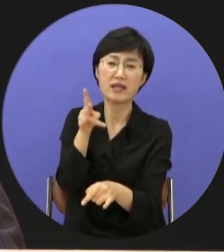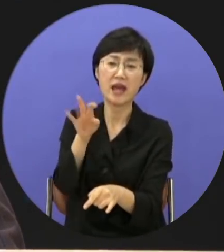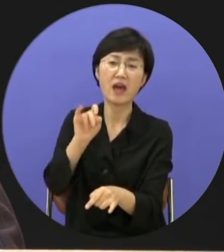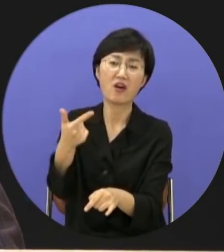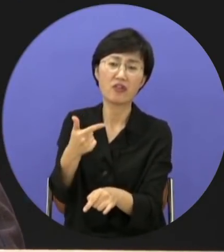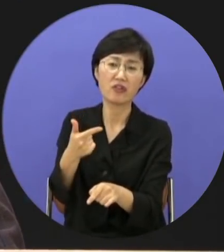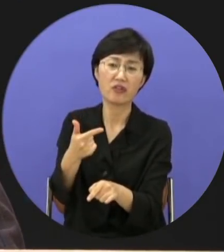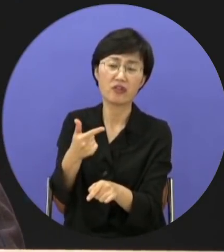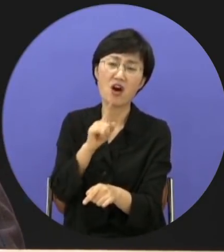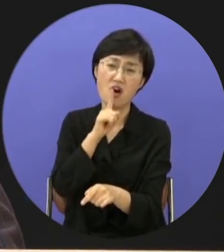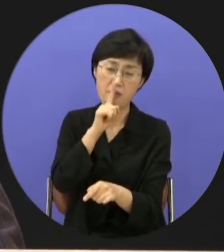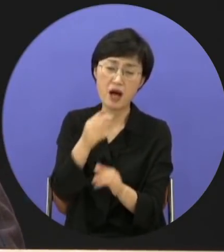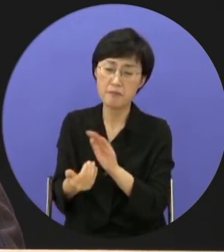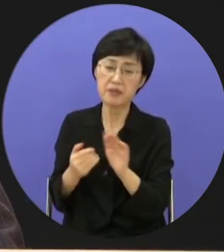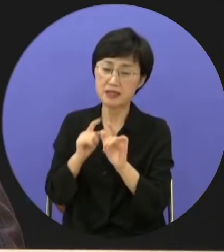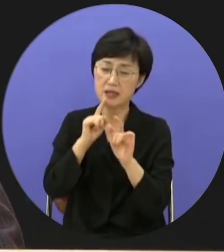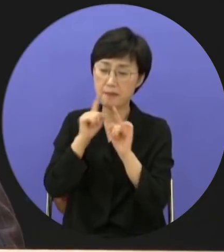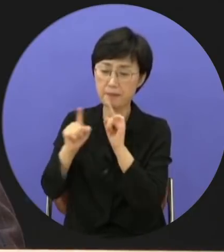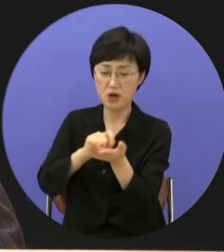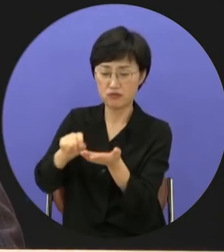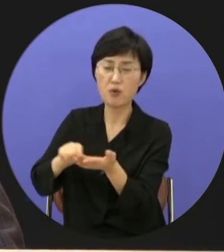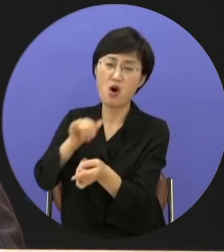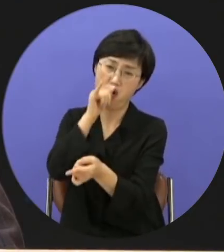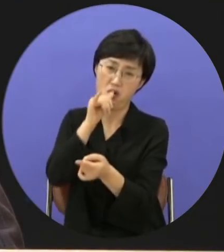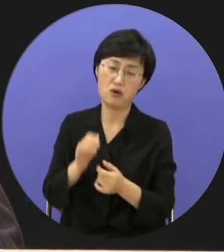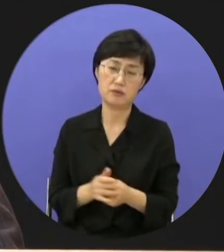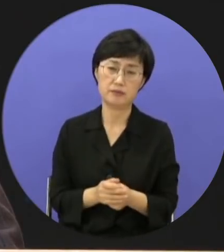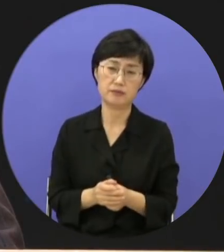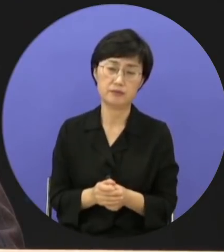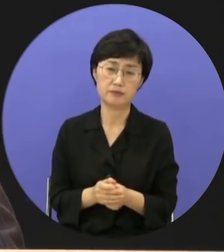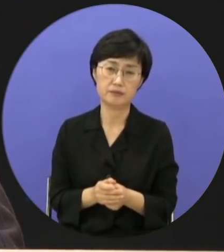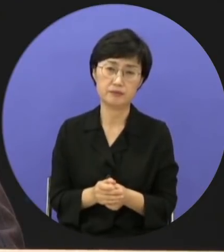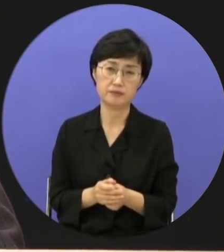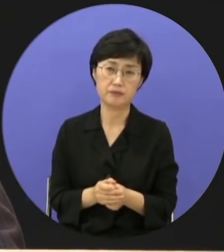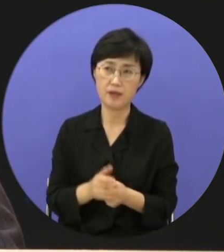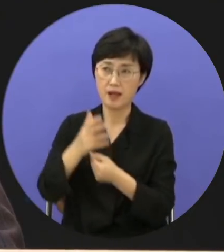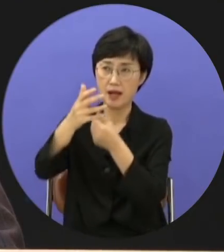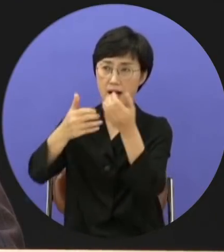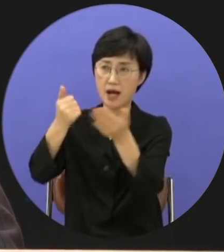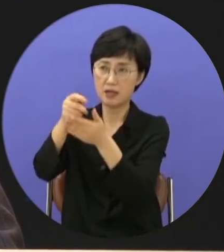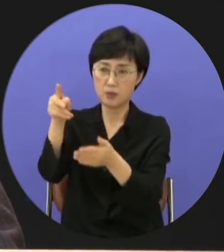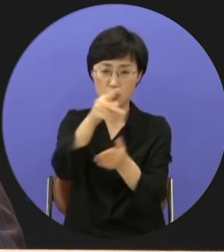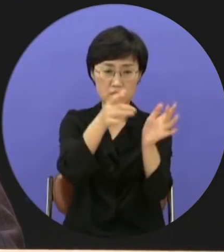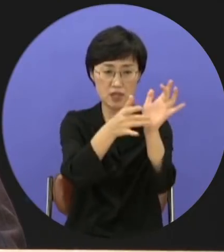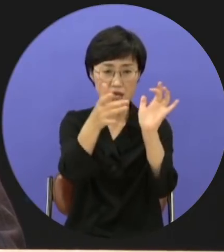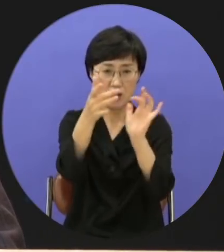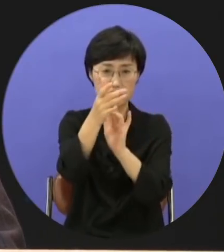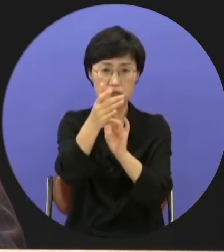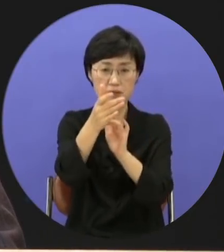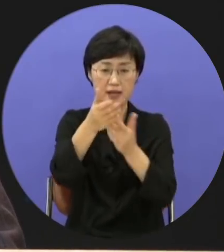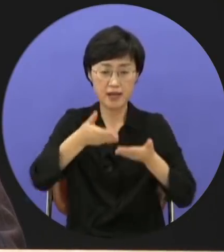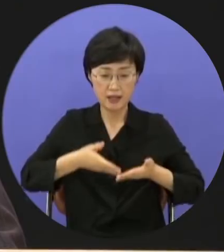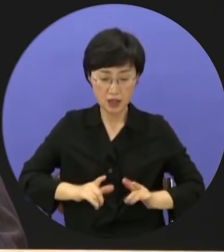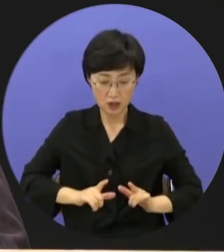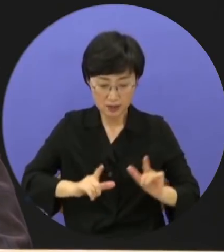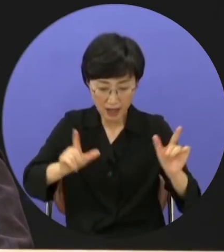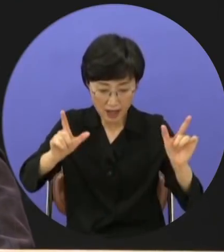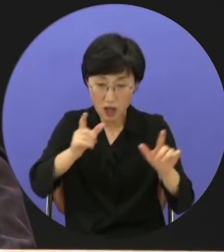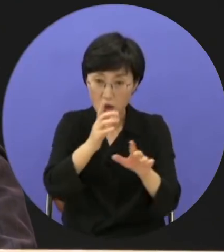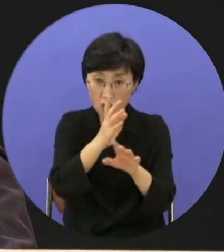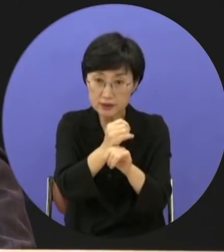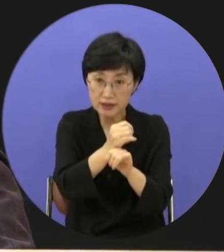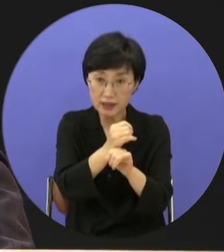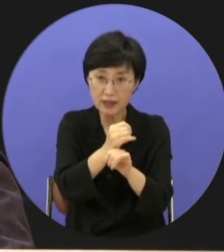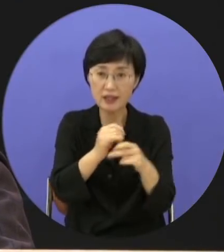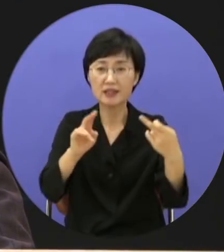advance. 그 하나님이신 예수께서 오신 날이 성탄절이라 그 말이에요. And the day that Jesus who is